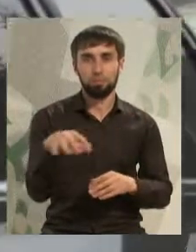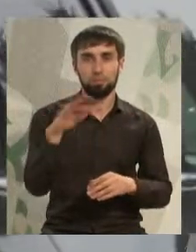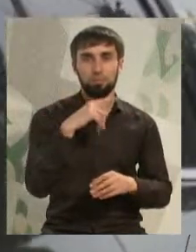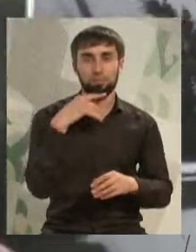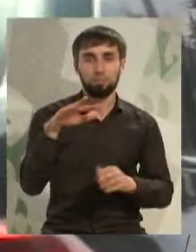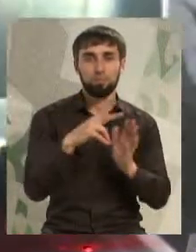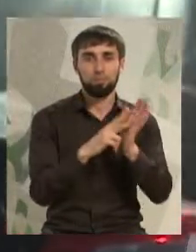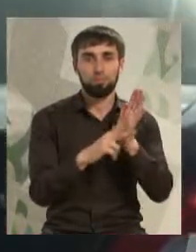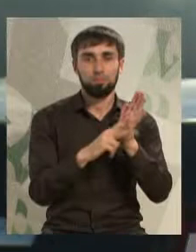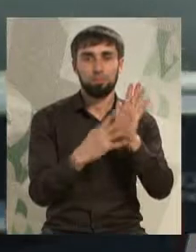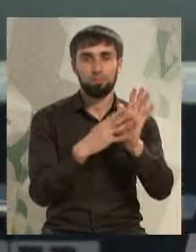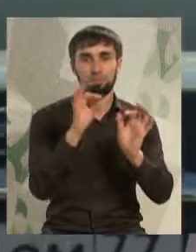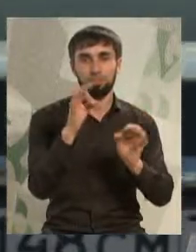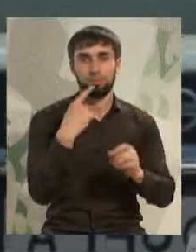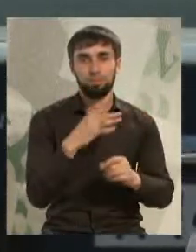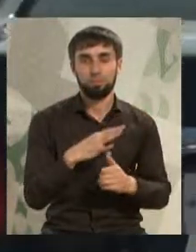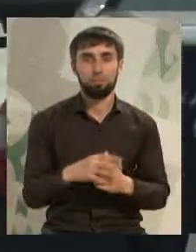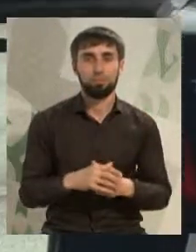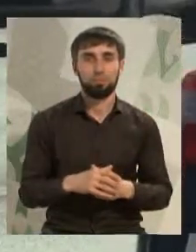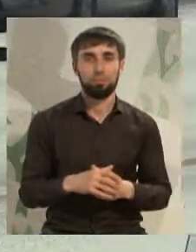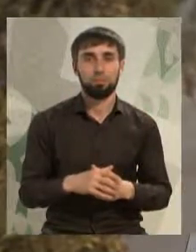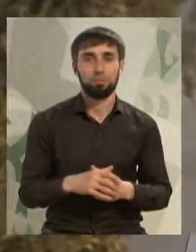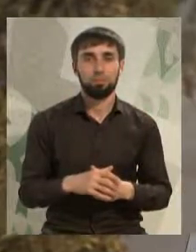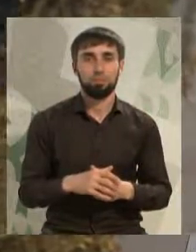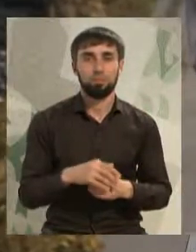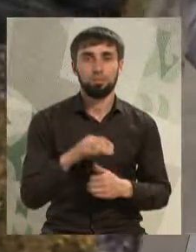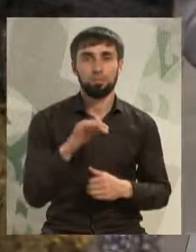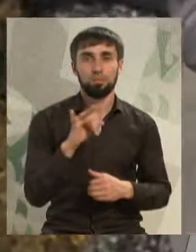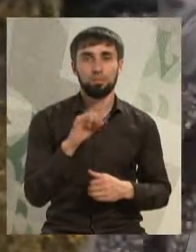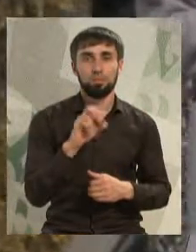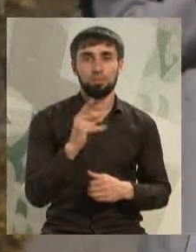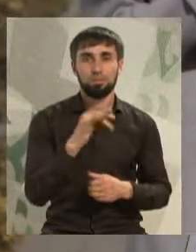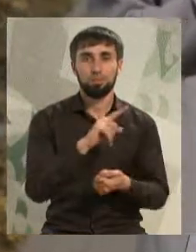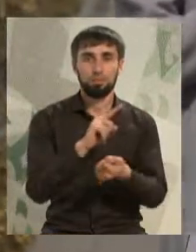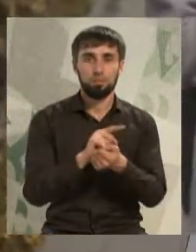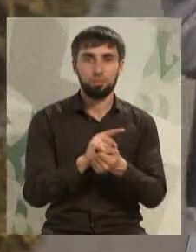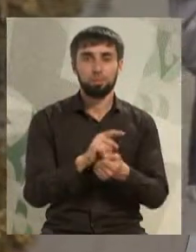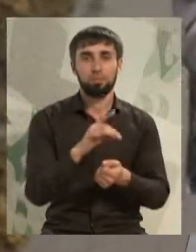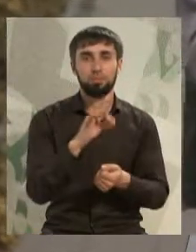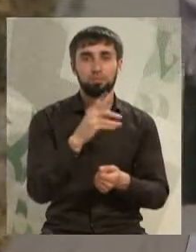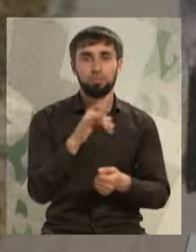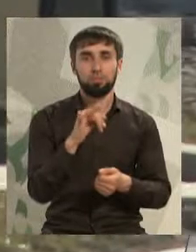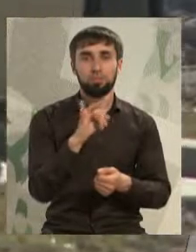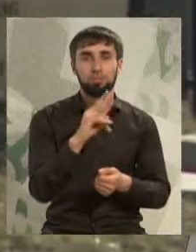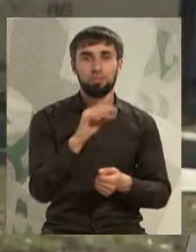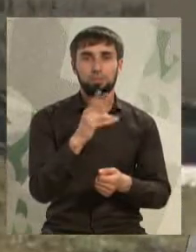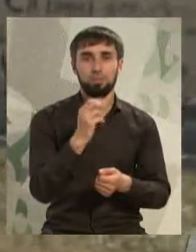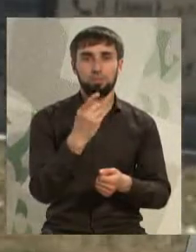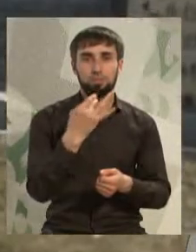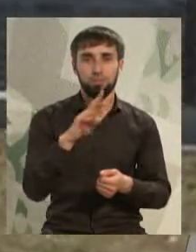всех возрастных группах и типах населенных пунктов России. Инициативу обязательной регулярной индексации пенсии